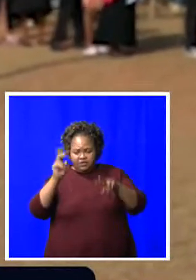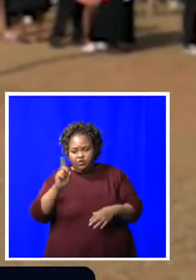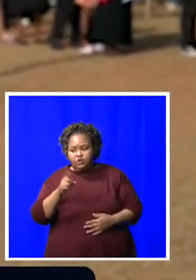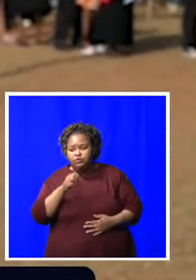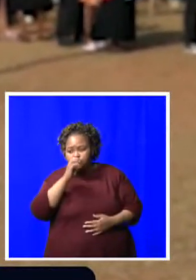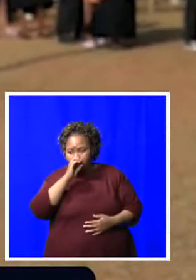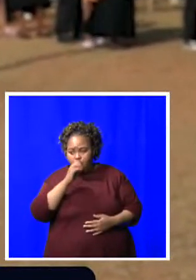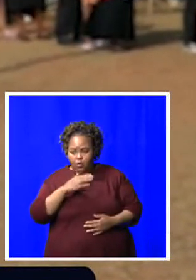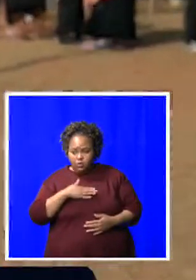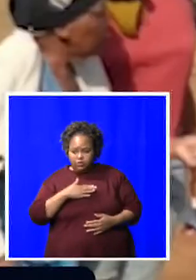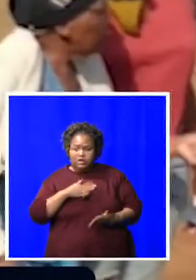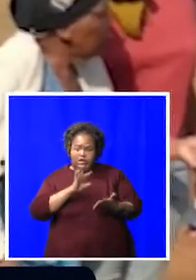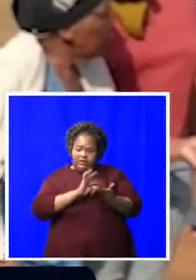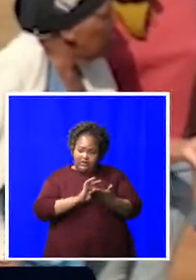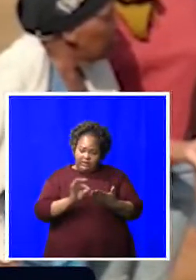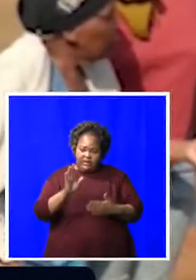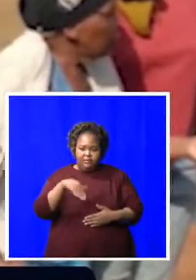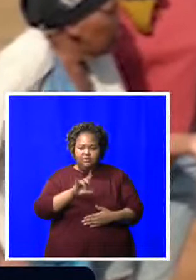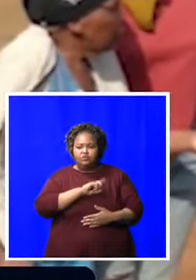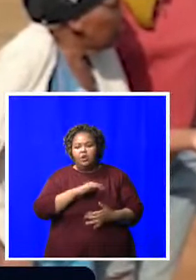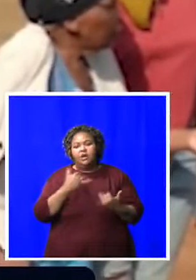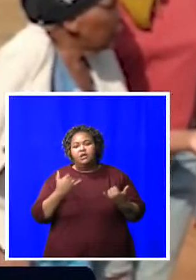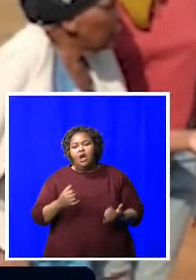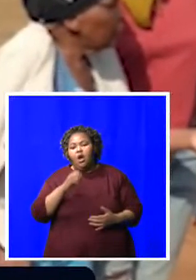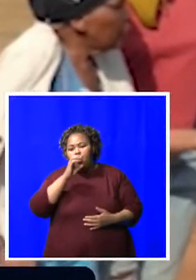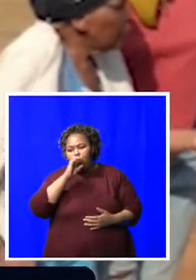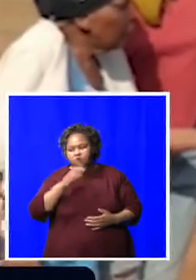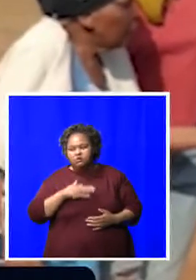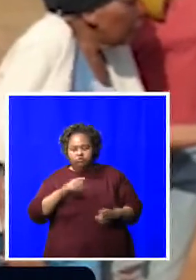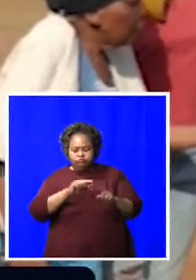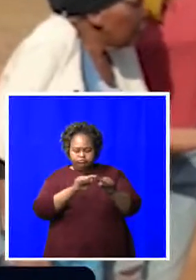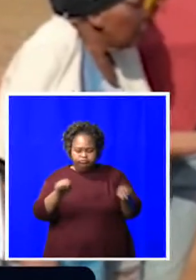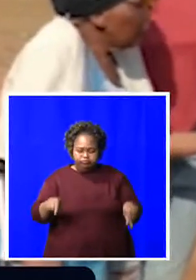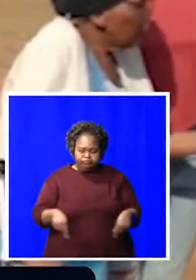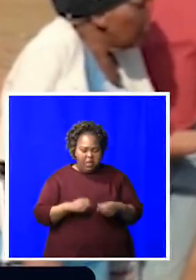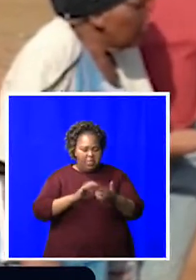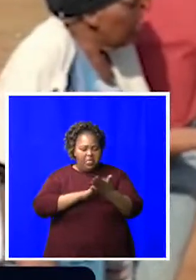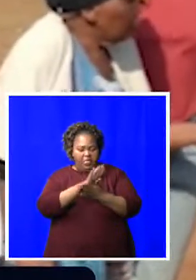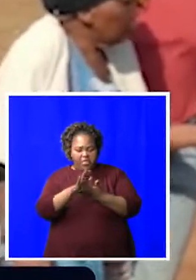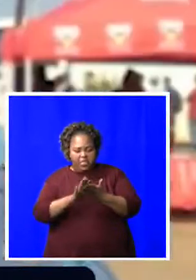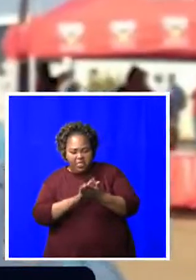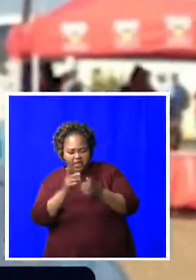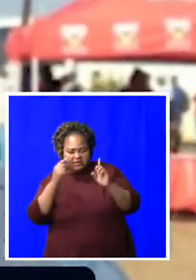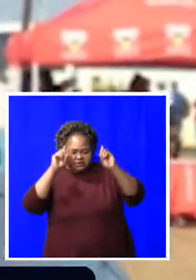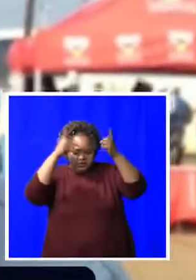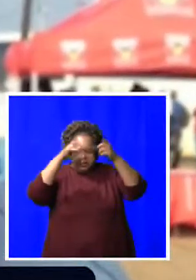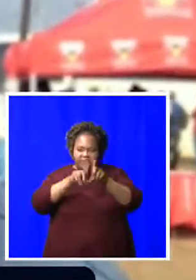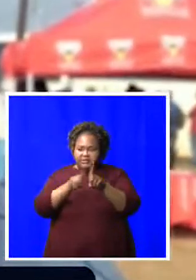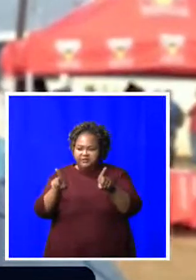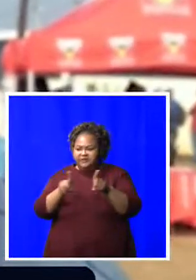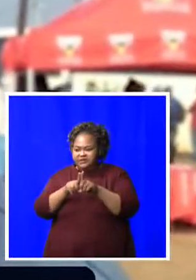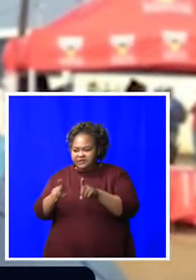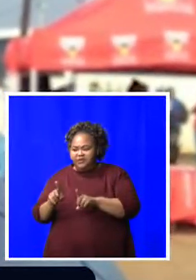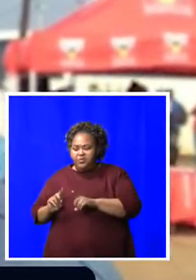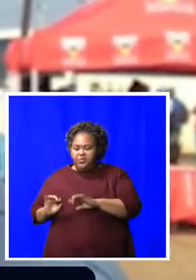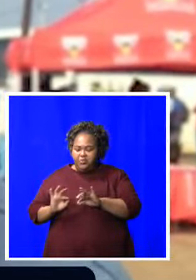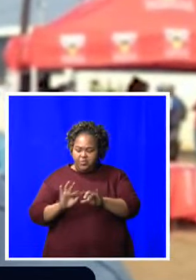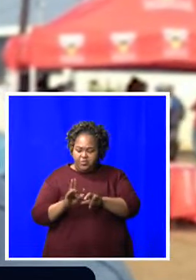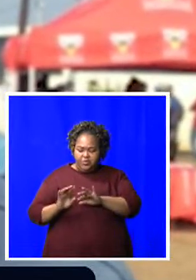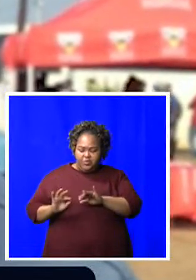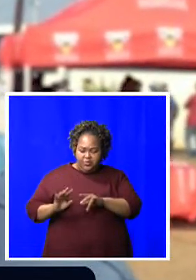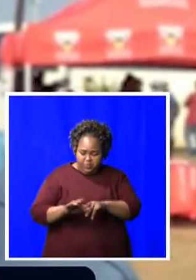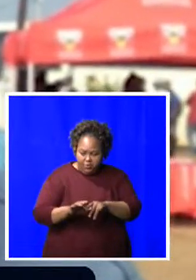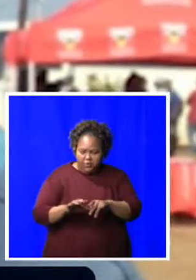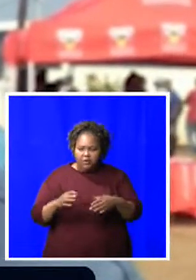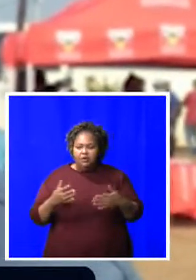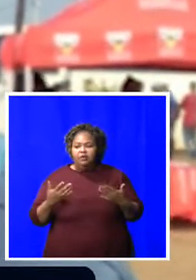etigothini asinamanti unasilethele wonke esesikudingile sikuswele asimtshele asenzele kodwa